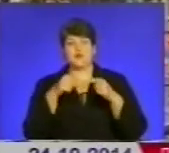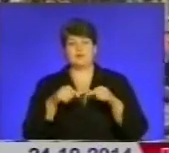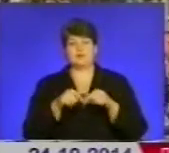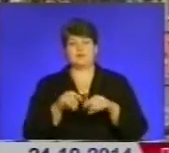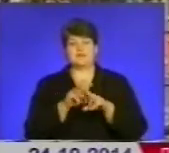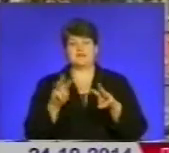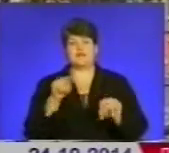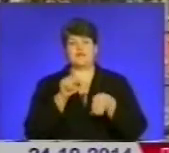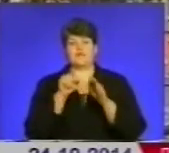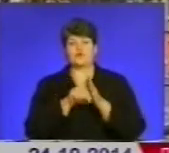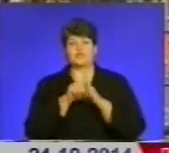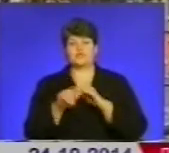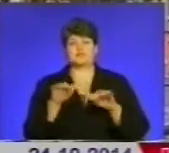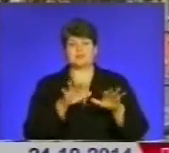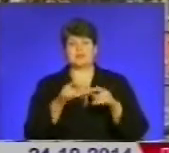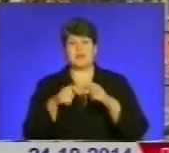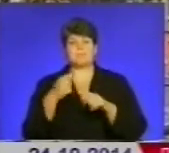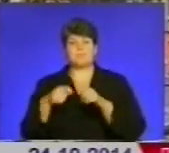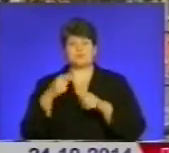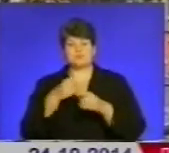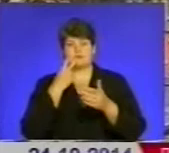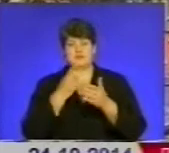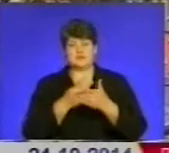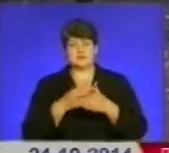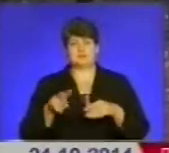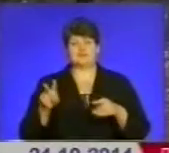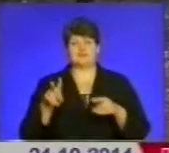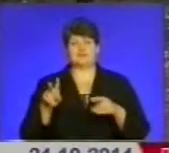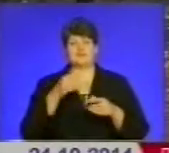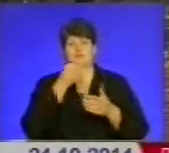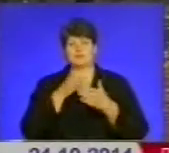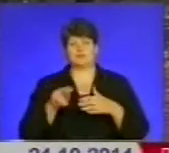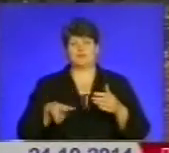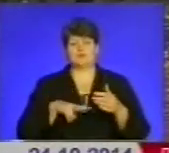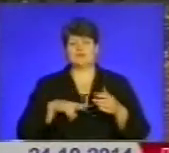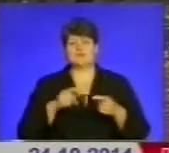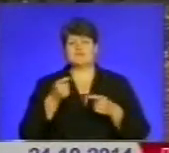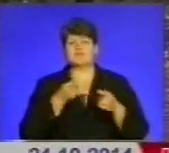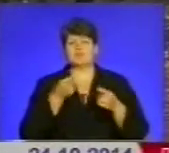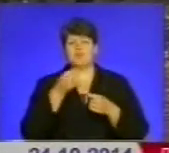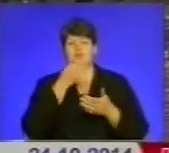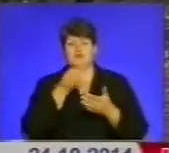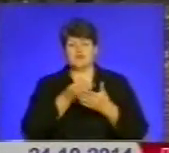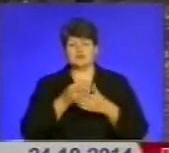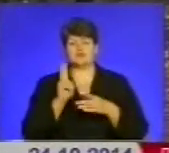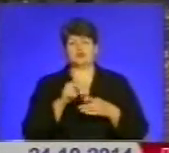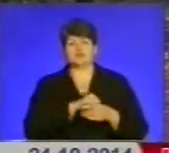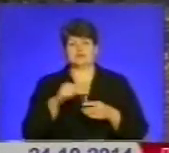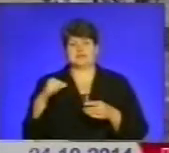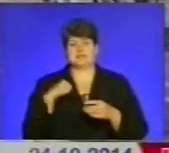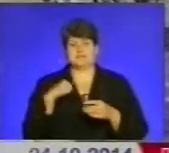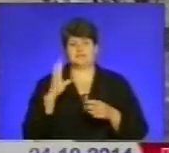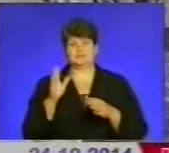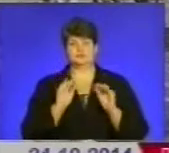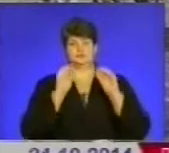внутрішніх справ. Для порушників передбачено адміністративна відповідальність. Фізичним особам, які самовільно розміщуватимуть